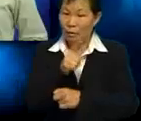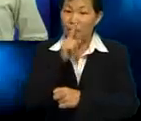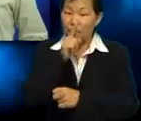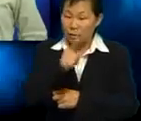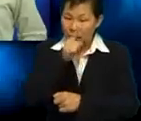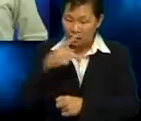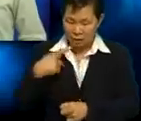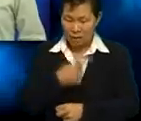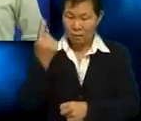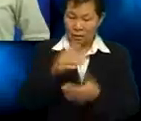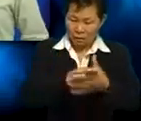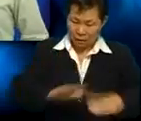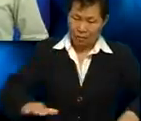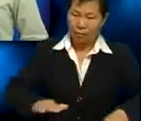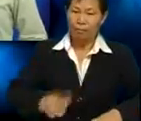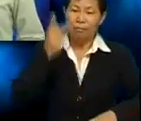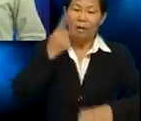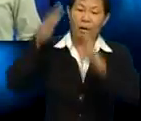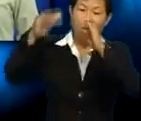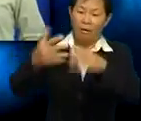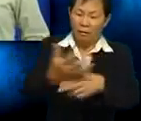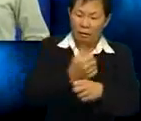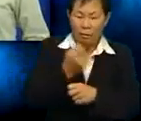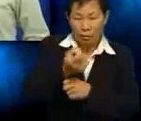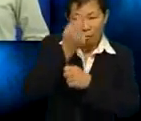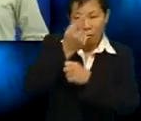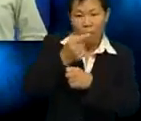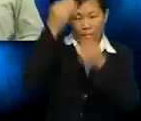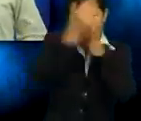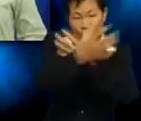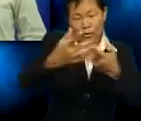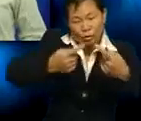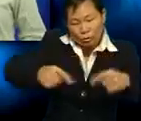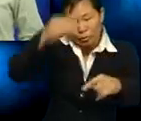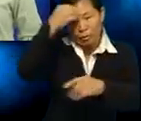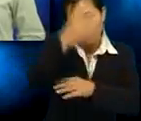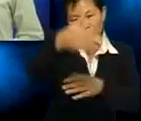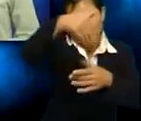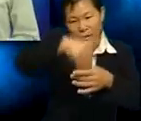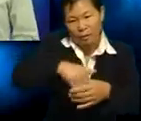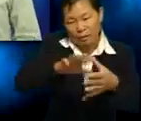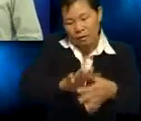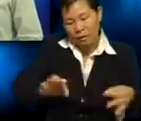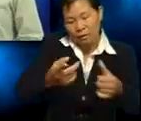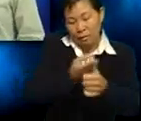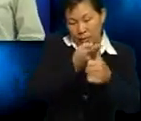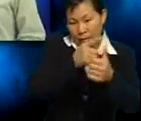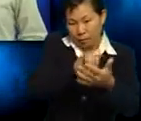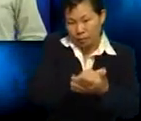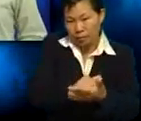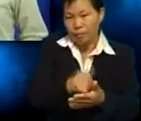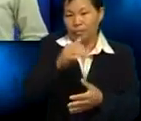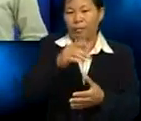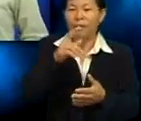selamat. Baiklah, kakak harap adik-adik dapat memahami mesej yang cuba disampaikan dalam cerita yang pertama tadi.